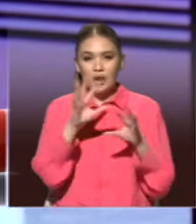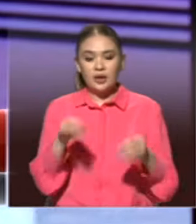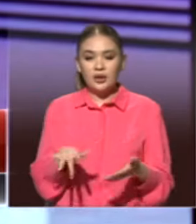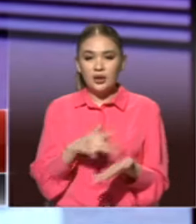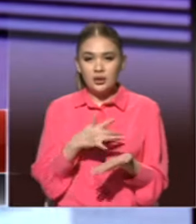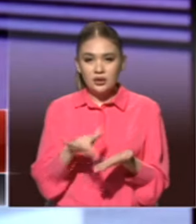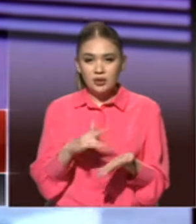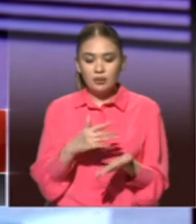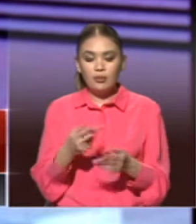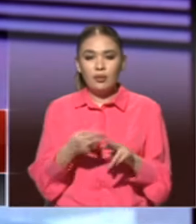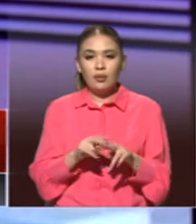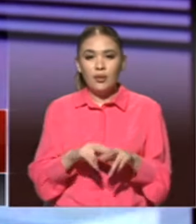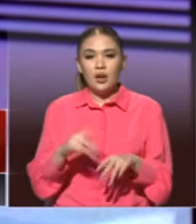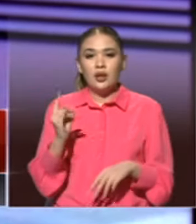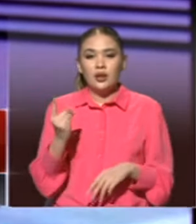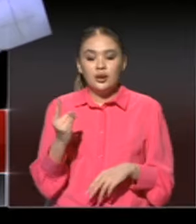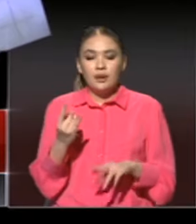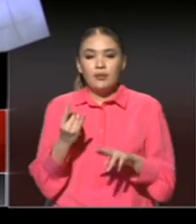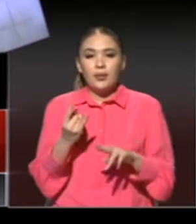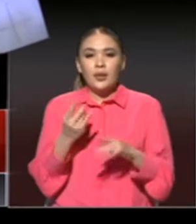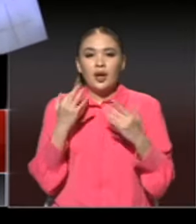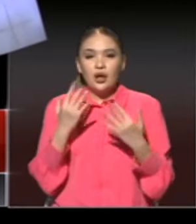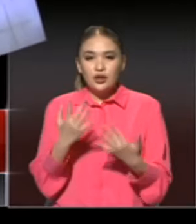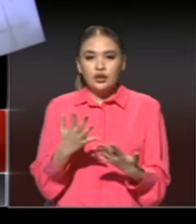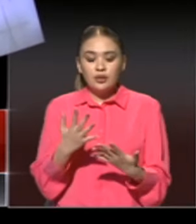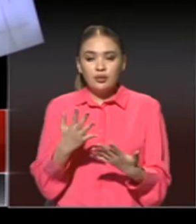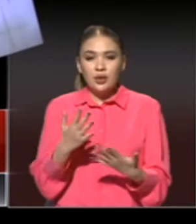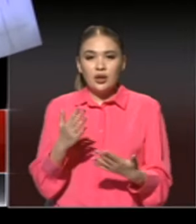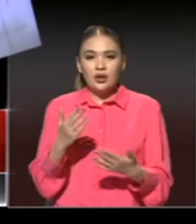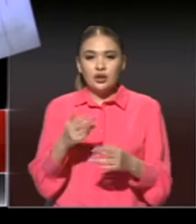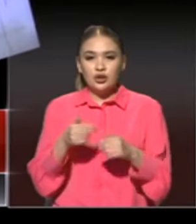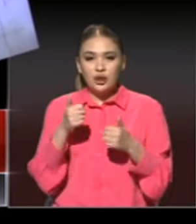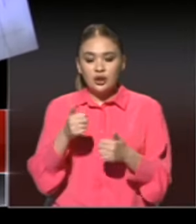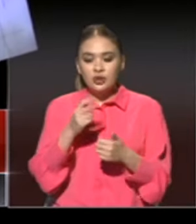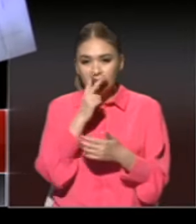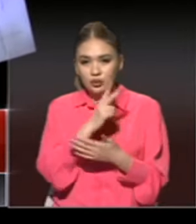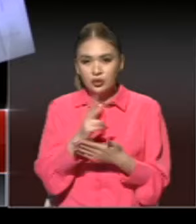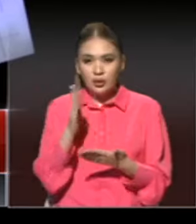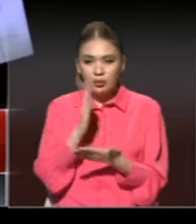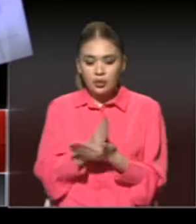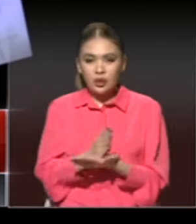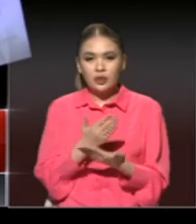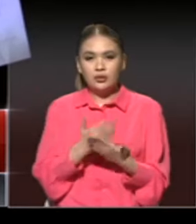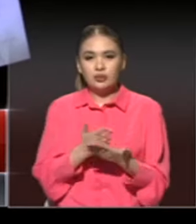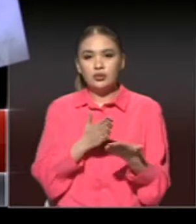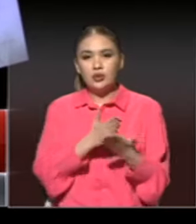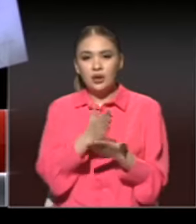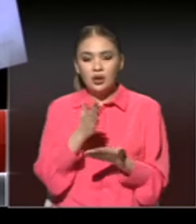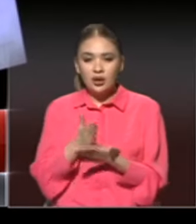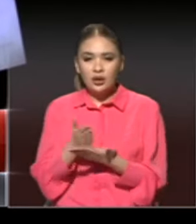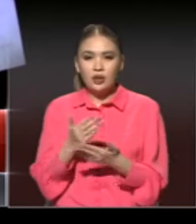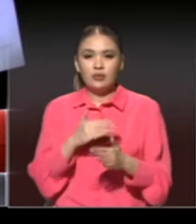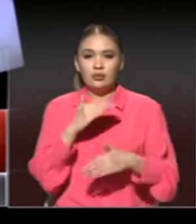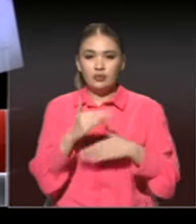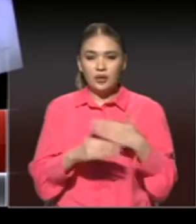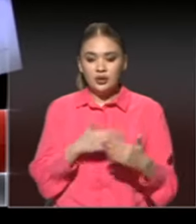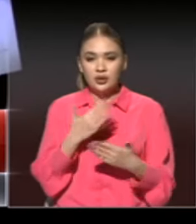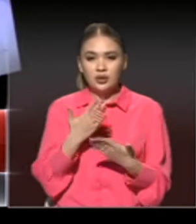ана баланың қаншама ол қабілеті бар, мына ұстаздыққа, дәрігерлікке, және де мәдениет саласында да